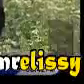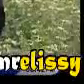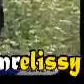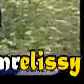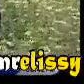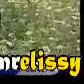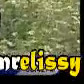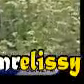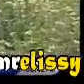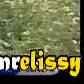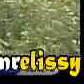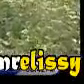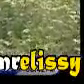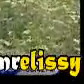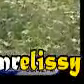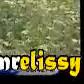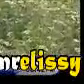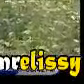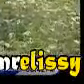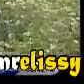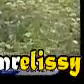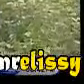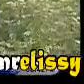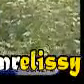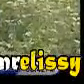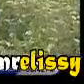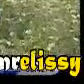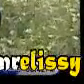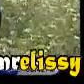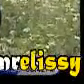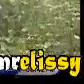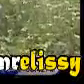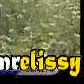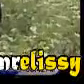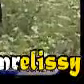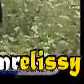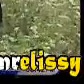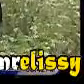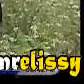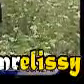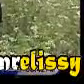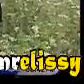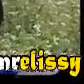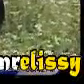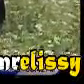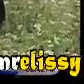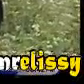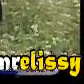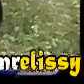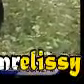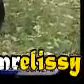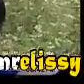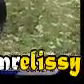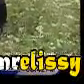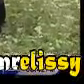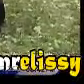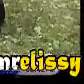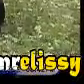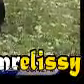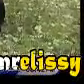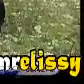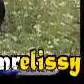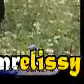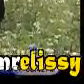بضربة فأسه نأكل جميعا، لذا فمشكلته مشكلتنا، بل هي تهدد أمن مصر